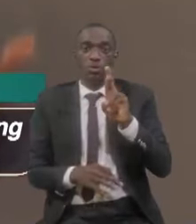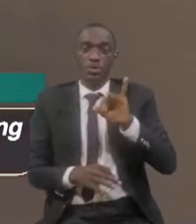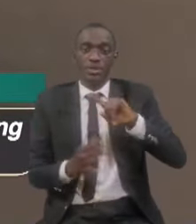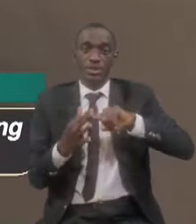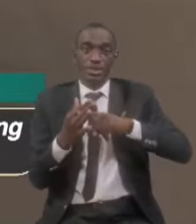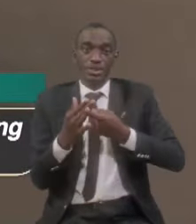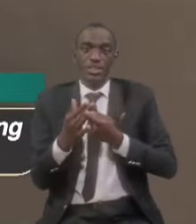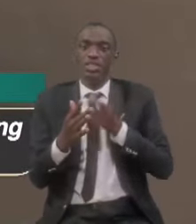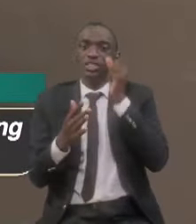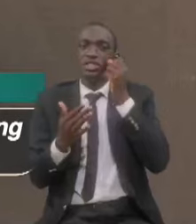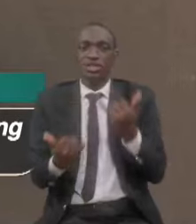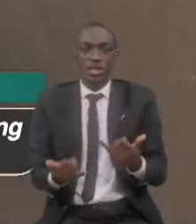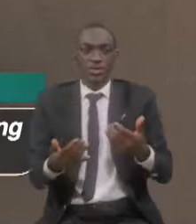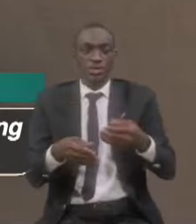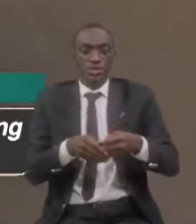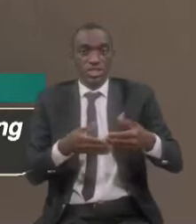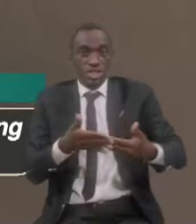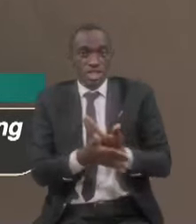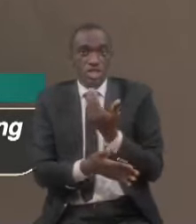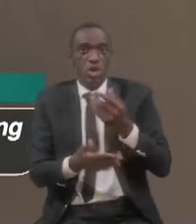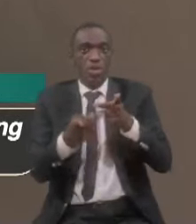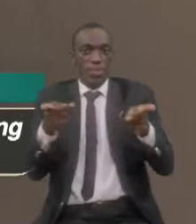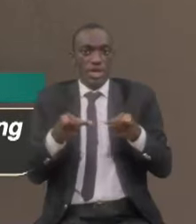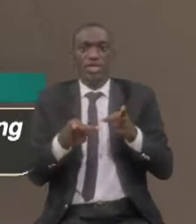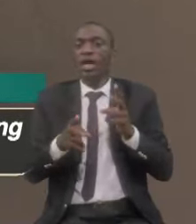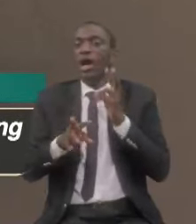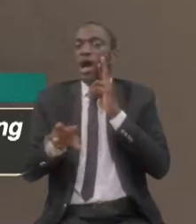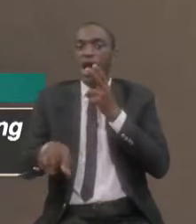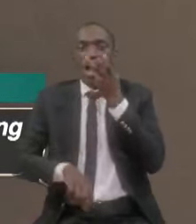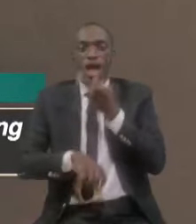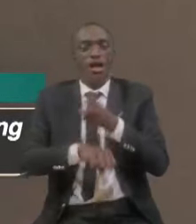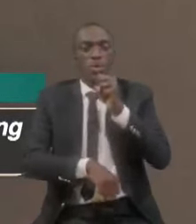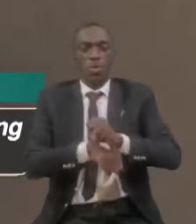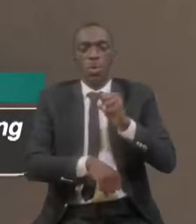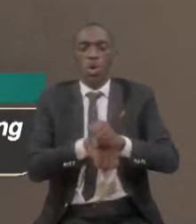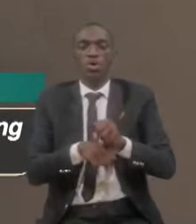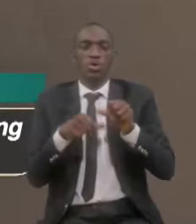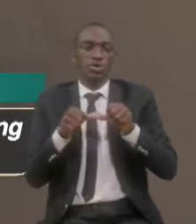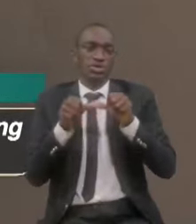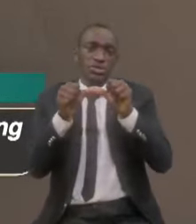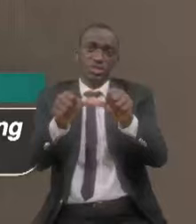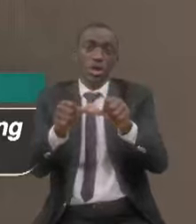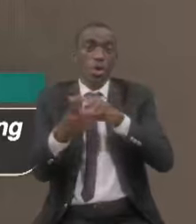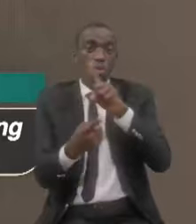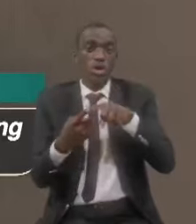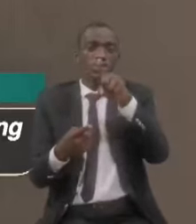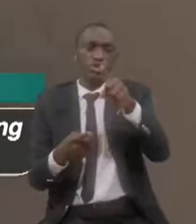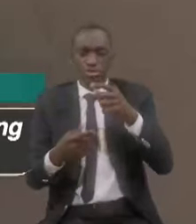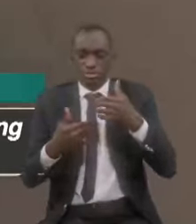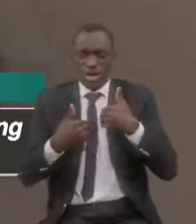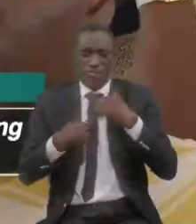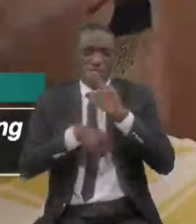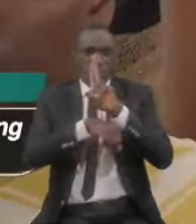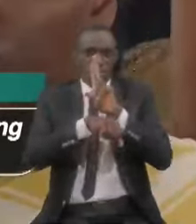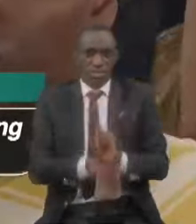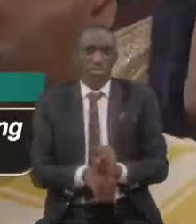nouveau territoire. Et le Dieu labeur a continué. Quand tu fais de Dieu labeur ton style de vie, quand tu en